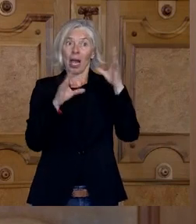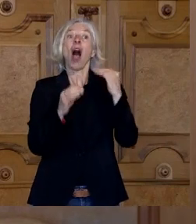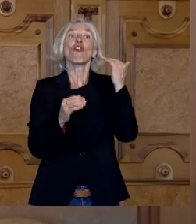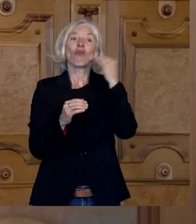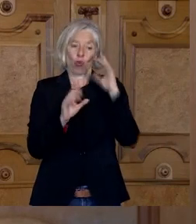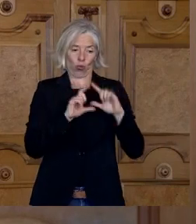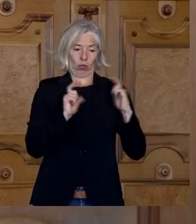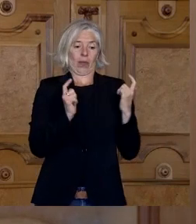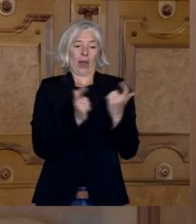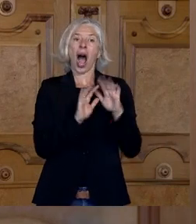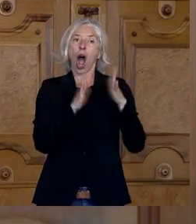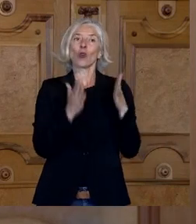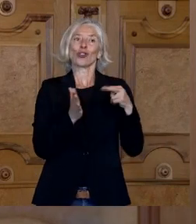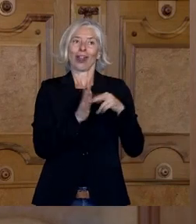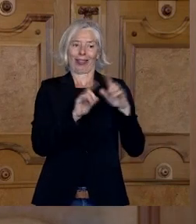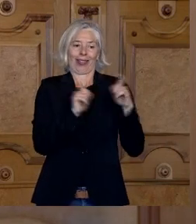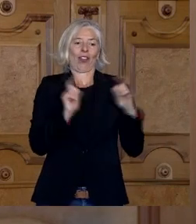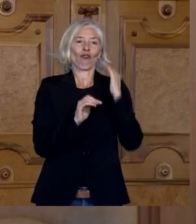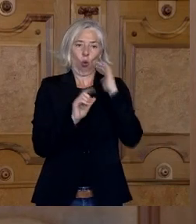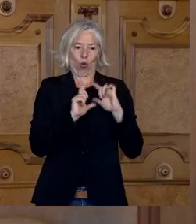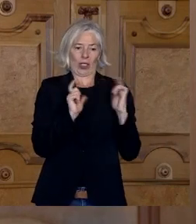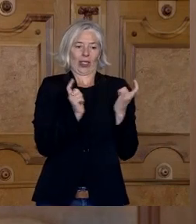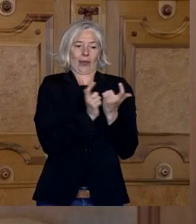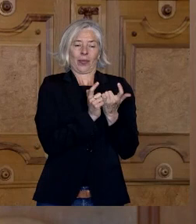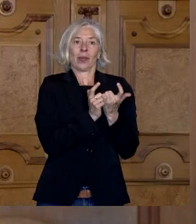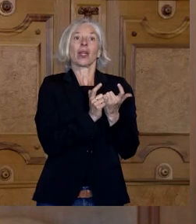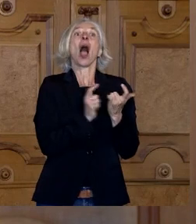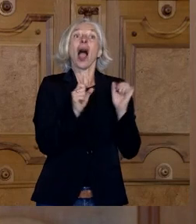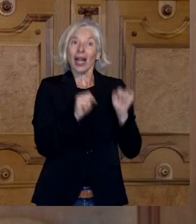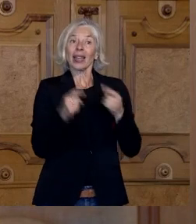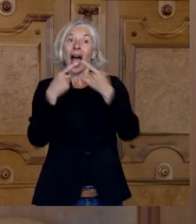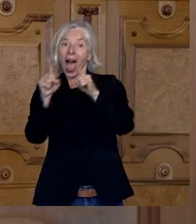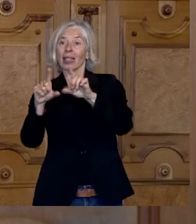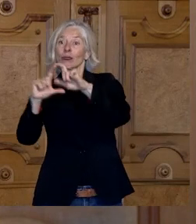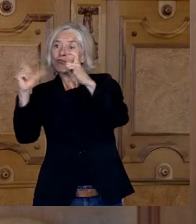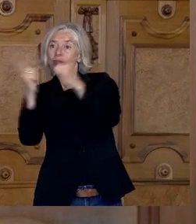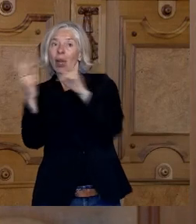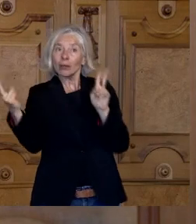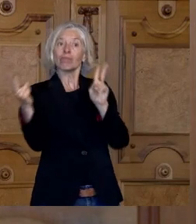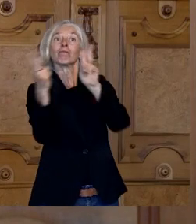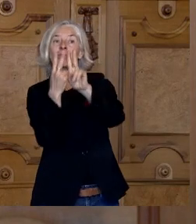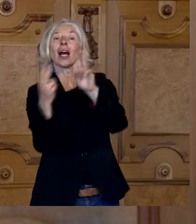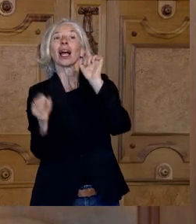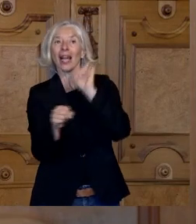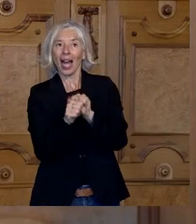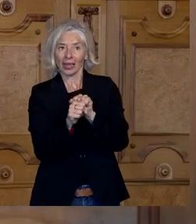darf, die zweite Person, wie der Ministerpräsident heute gesagt hat, bitte auf enge Ansammlungen weitestgehend zu